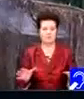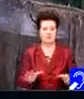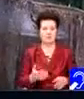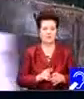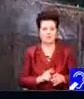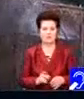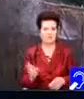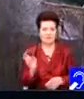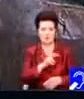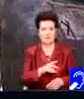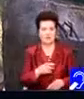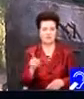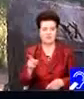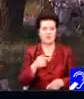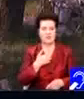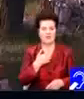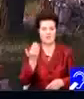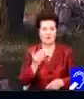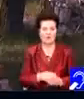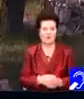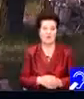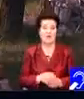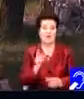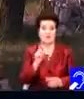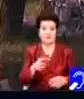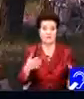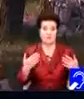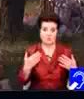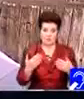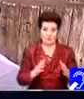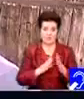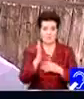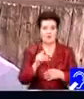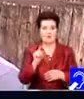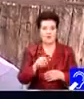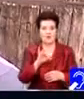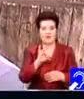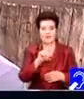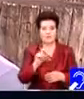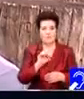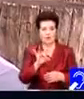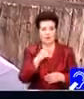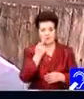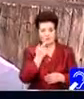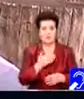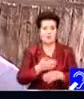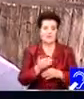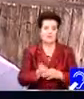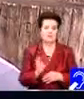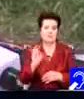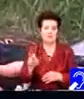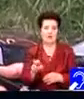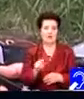această cauză nu mergeți la vot. Da, în această cauză nu mergem la vot. Printre cei care se odihneau în parcul la izvor au fost și unii care au spus că vor merge mai târziu